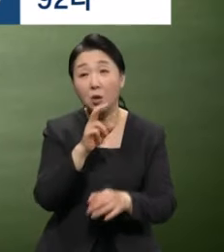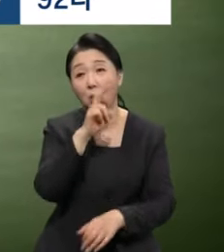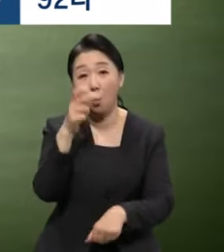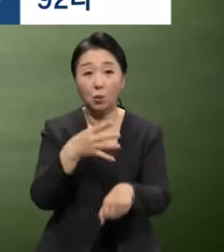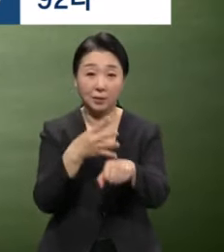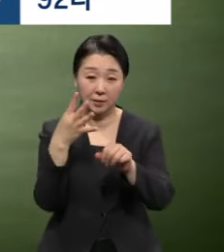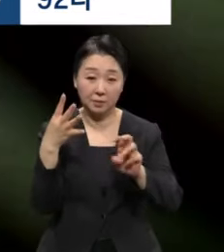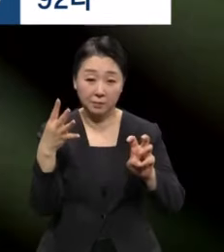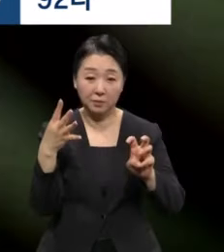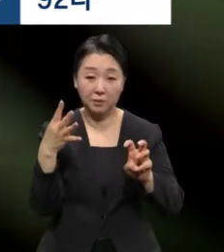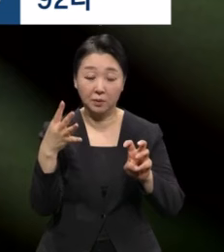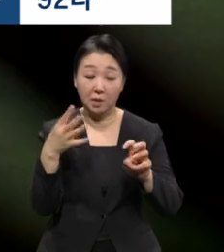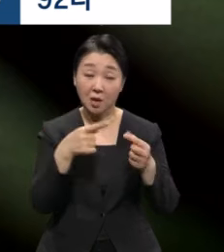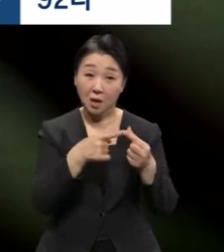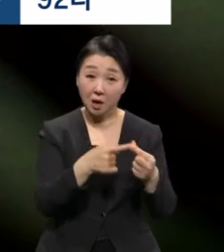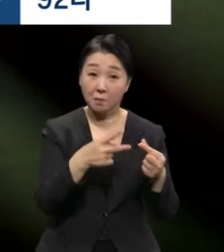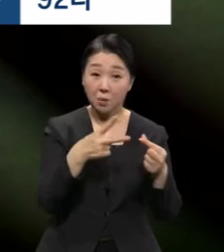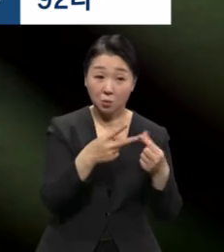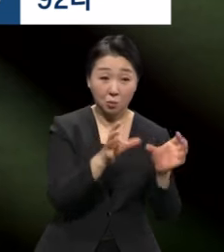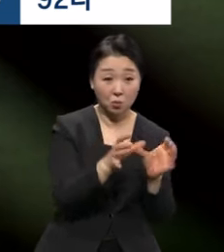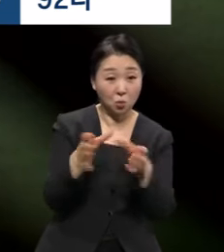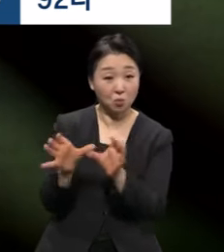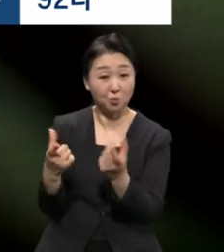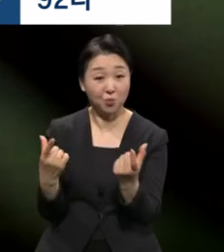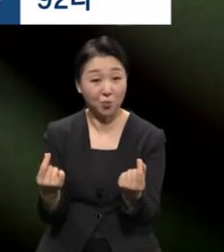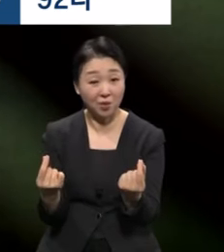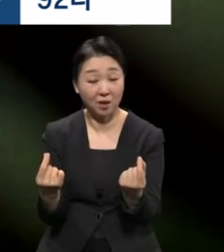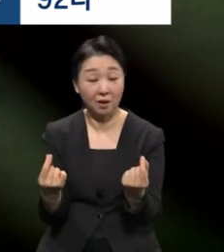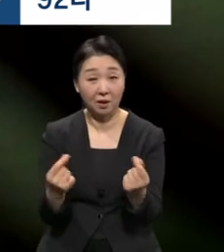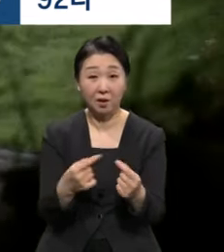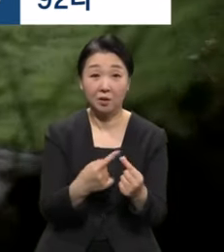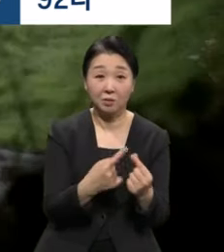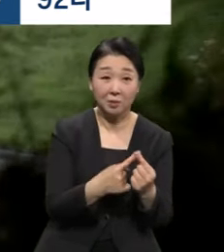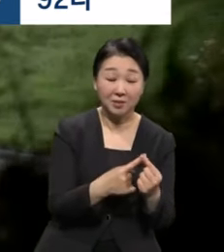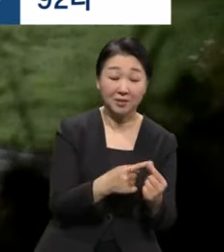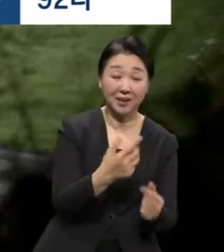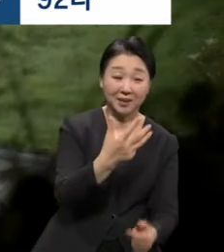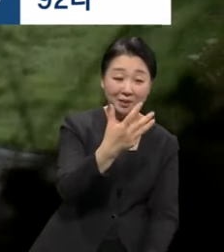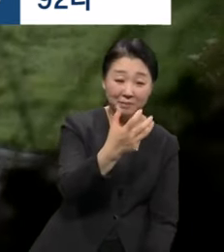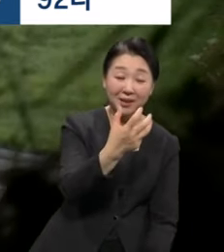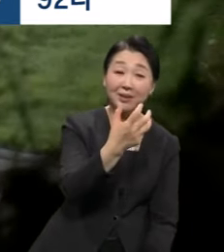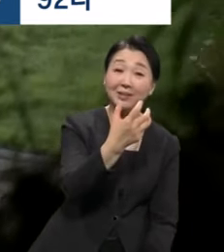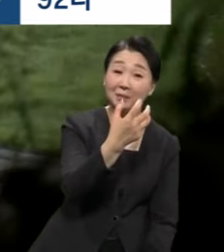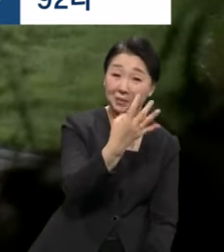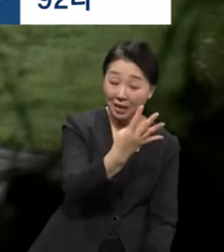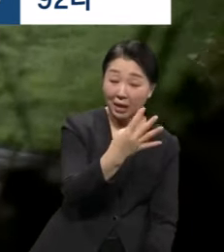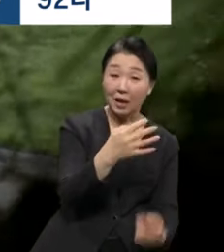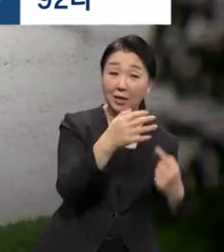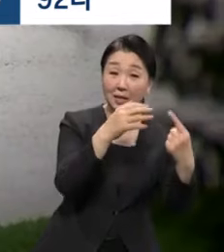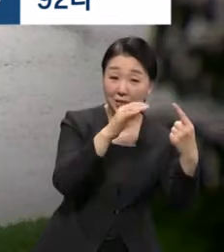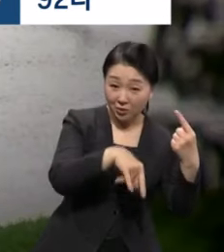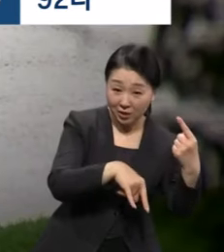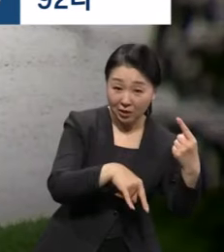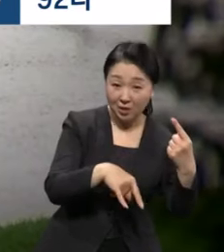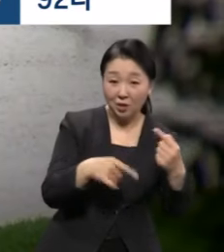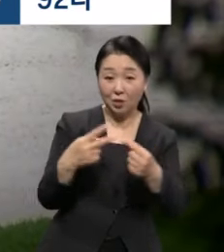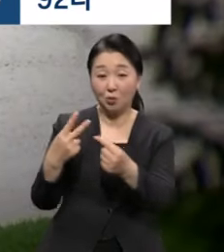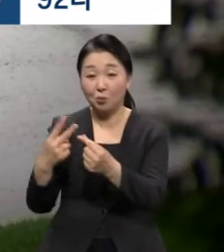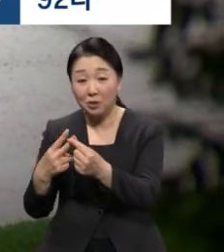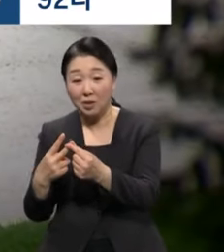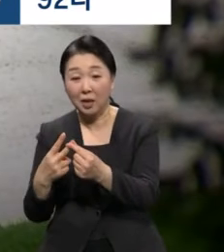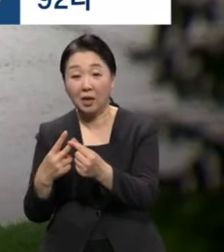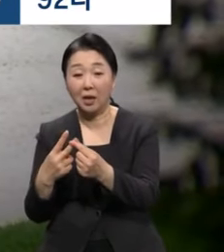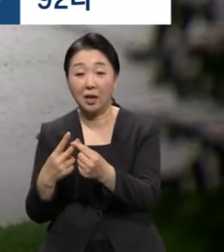반입니다 두번 모두 두 개조가 같습니다 첫 번째에 84로 1등 두 번째에 94로 2등을 한